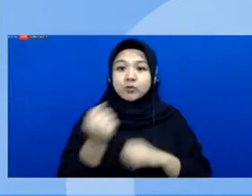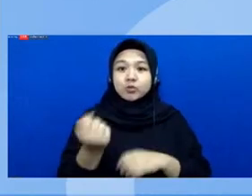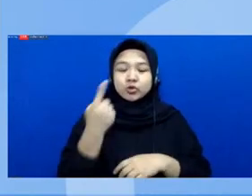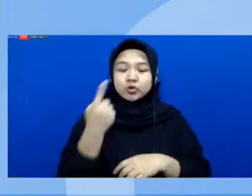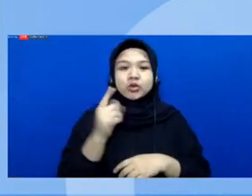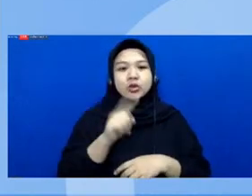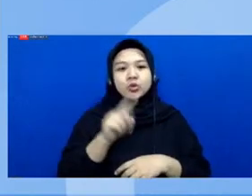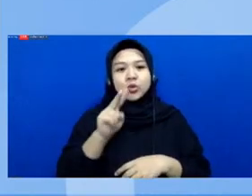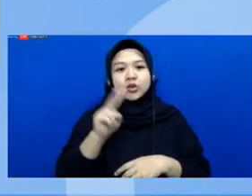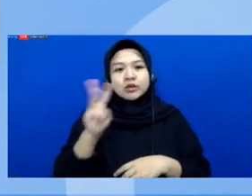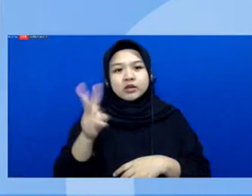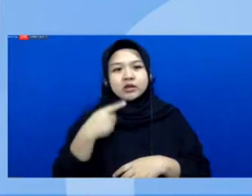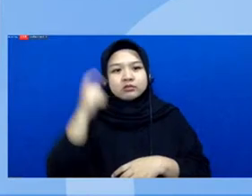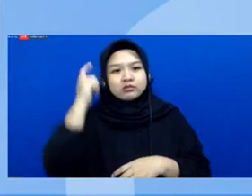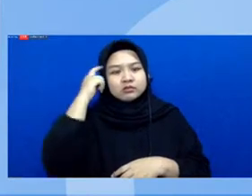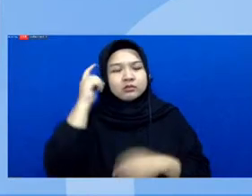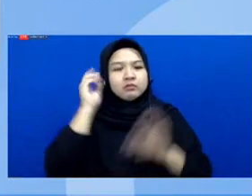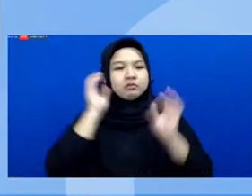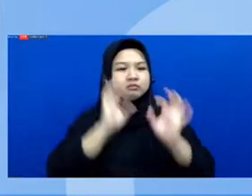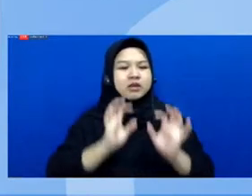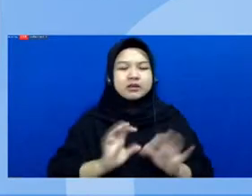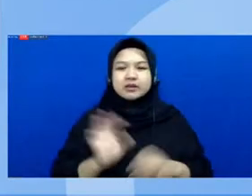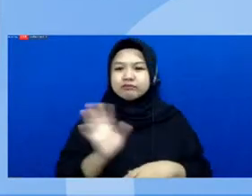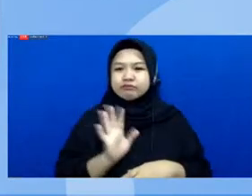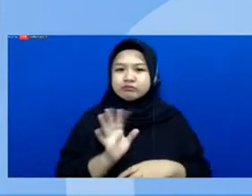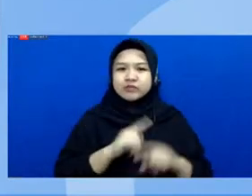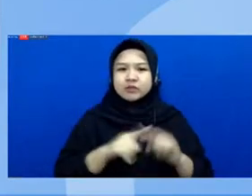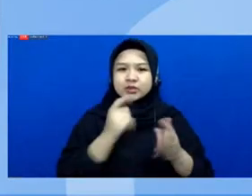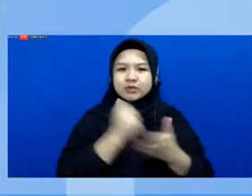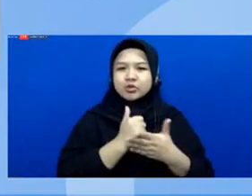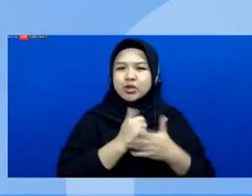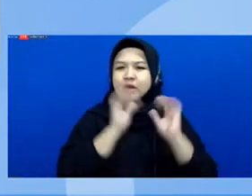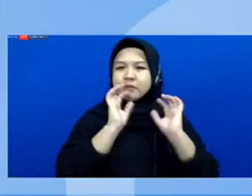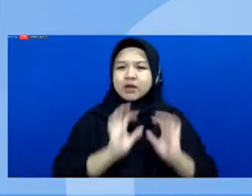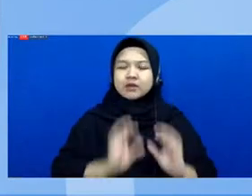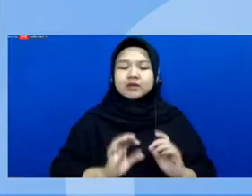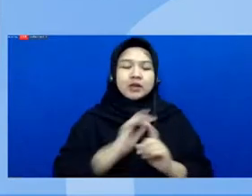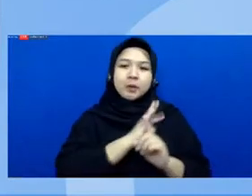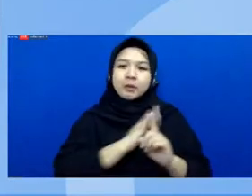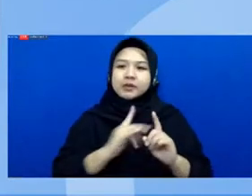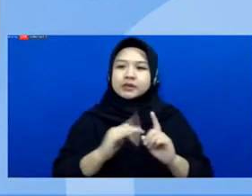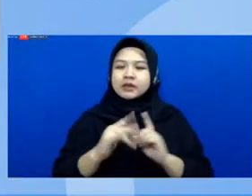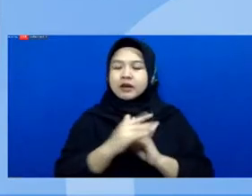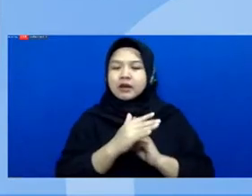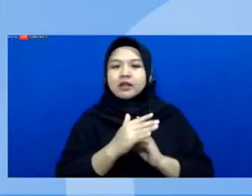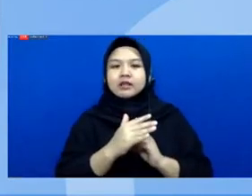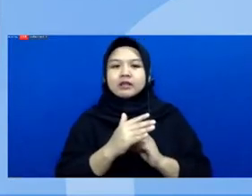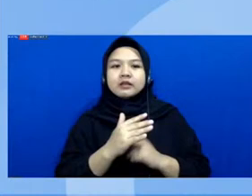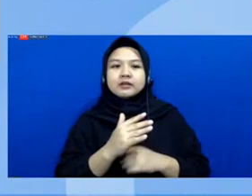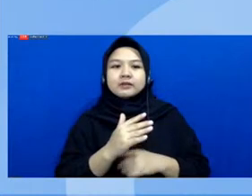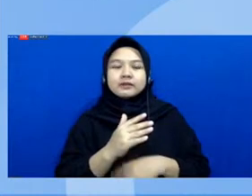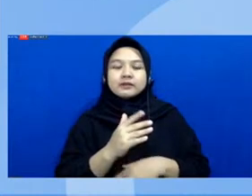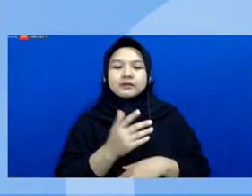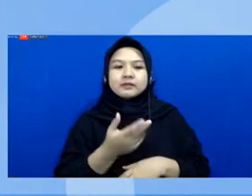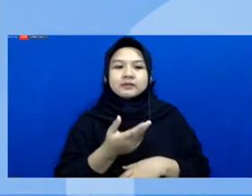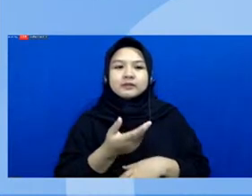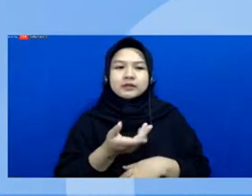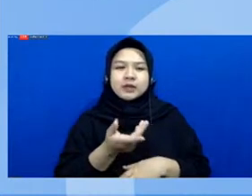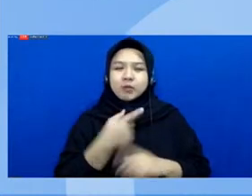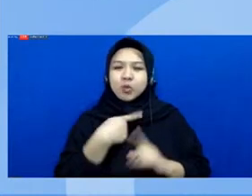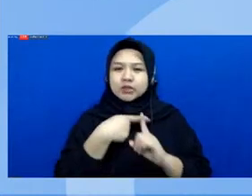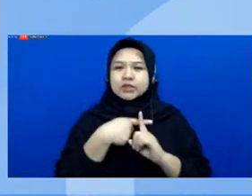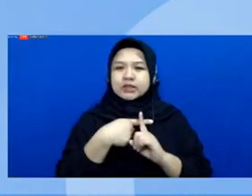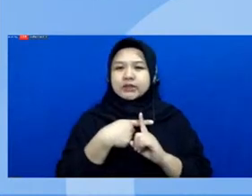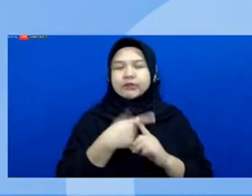ini, kita berasumsi bahwa banyak yang enggak. Padahal banyak sekali sebenarnya masyarakat yang istilahnya positif.